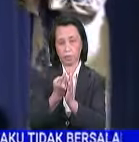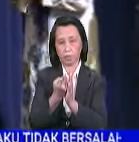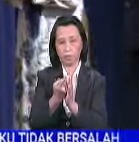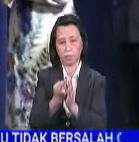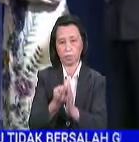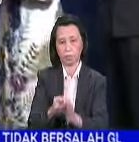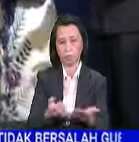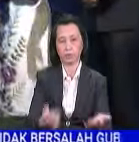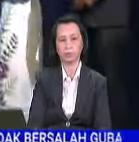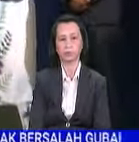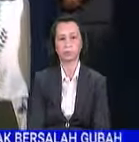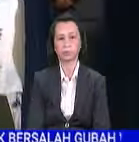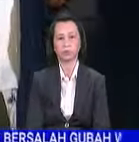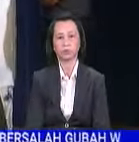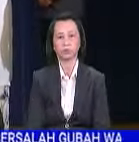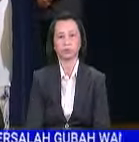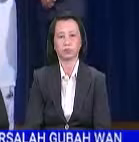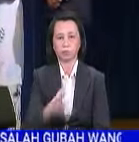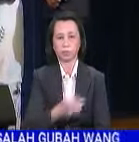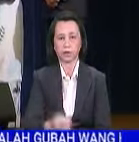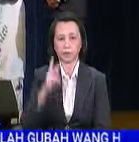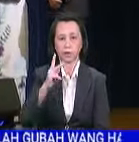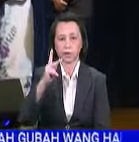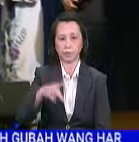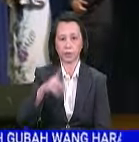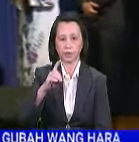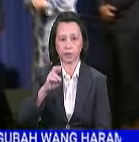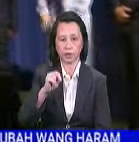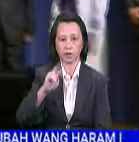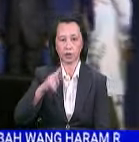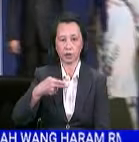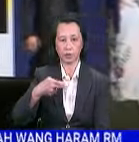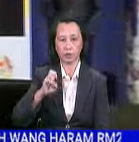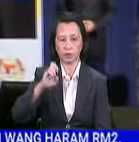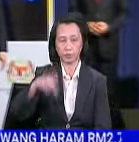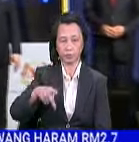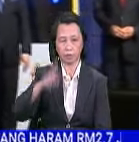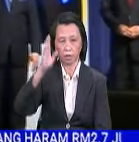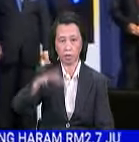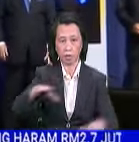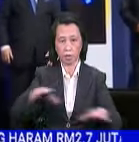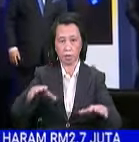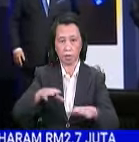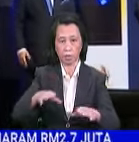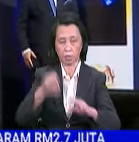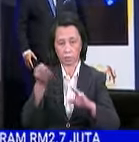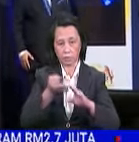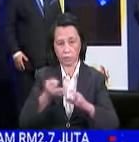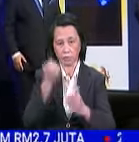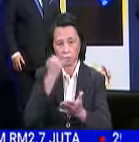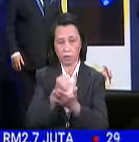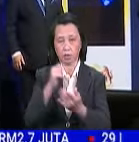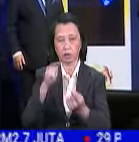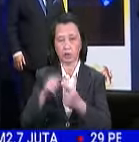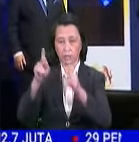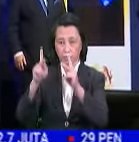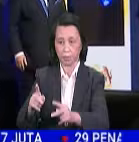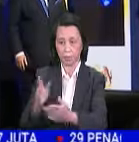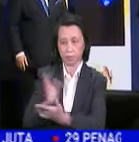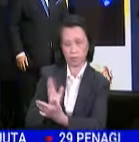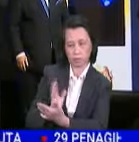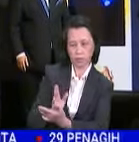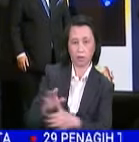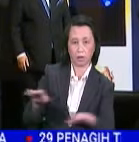cipta filem tempatan. Selain itu, KPDN-HEP turut akan melaksanakan profiling jenayah kepada pihak yang